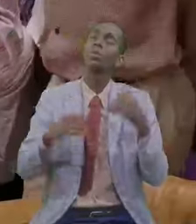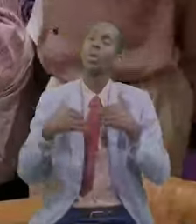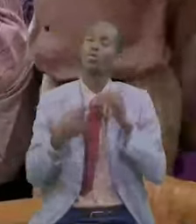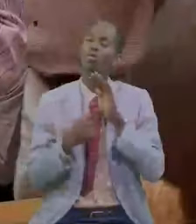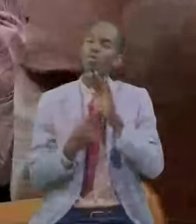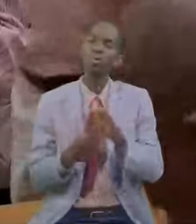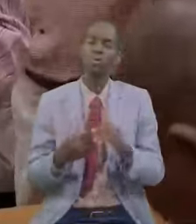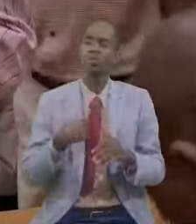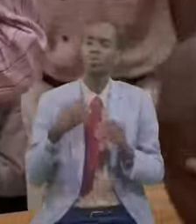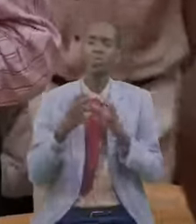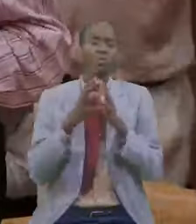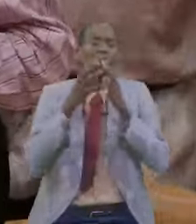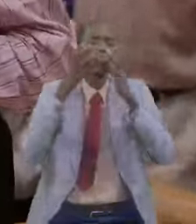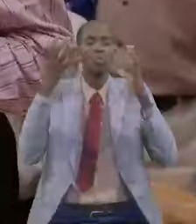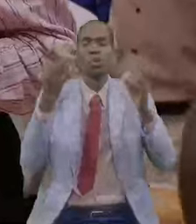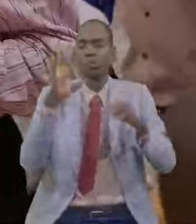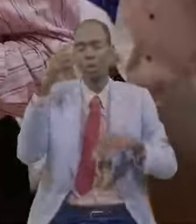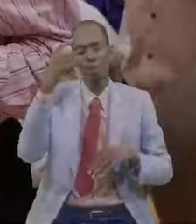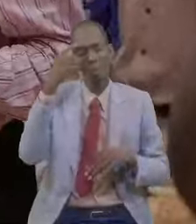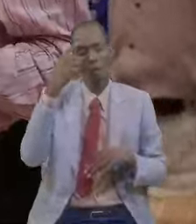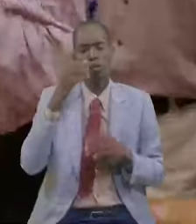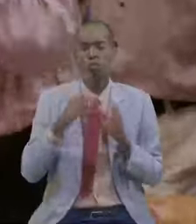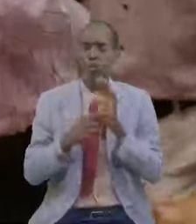tu m'as tant révélé de choses.